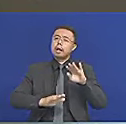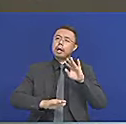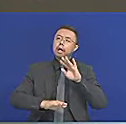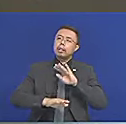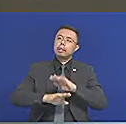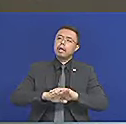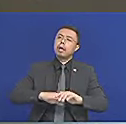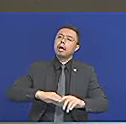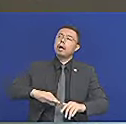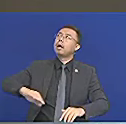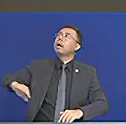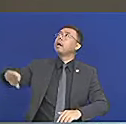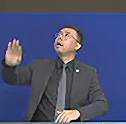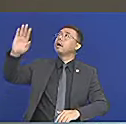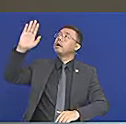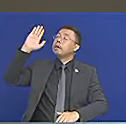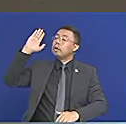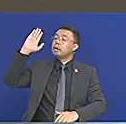karena